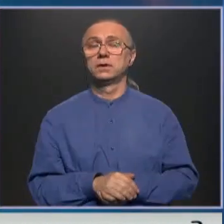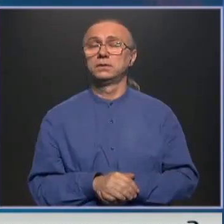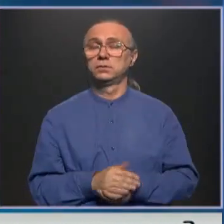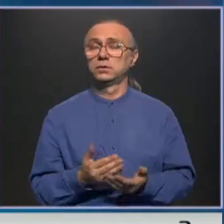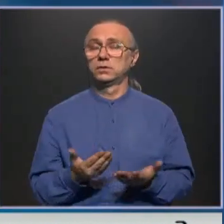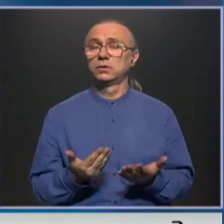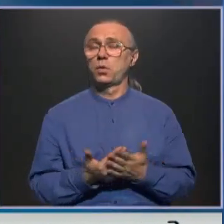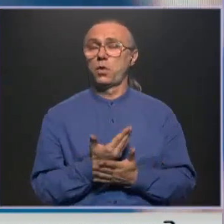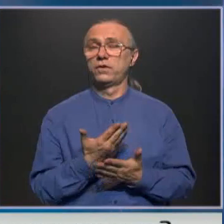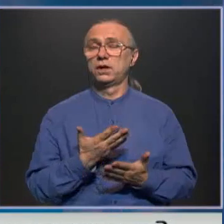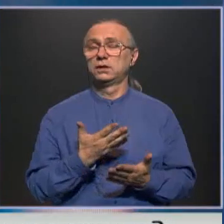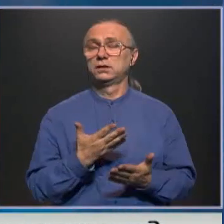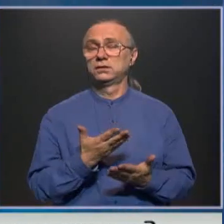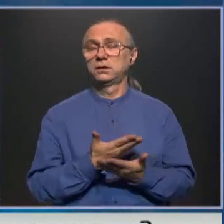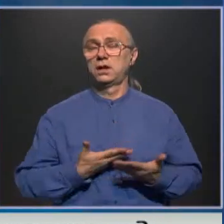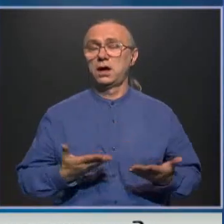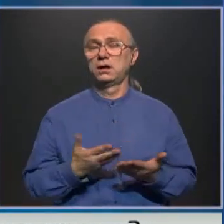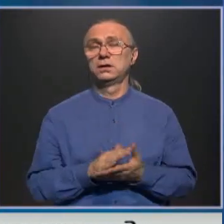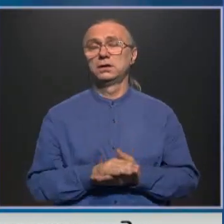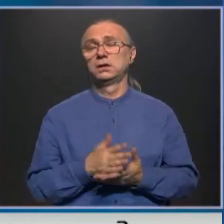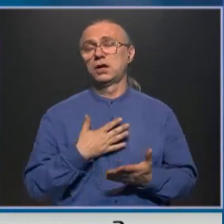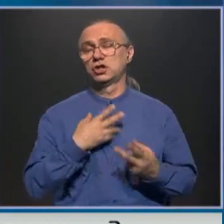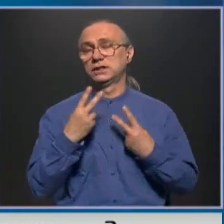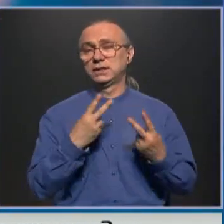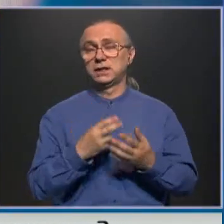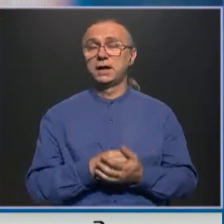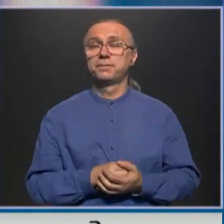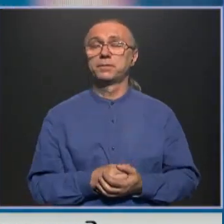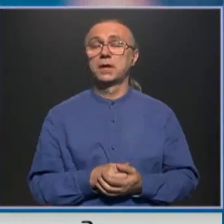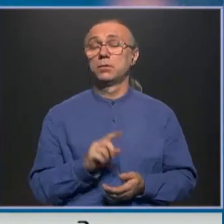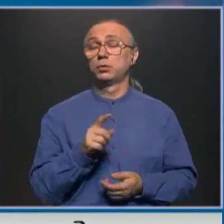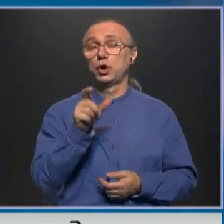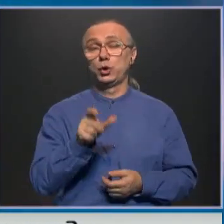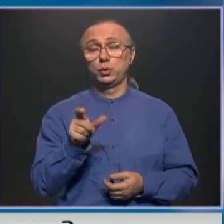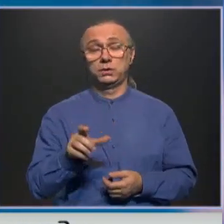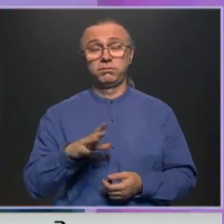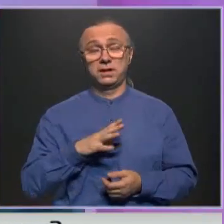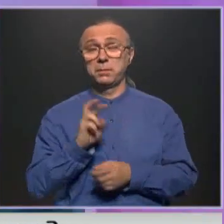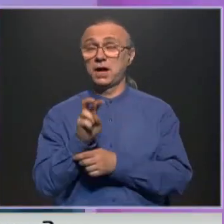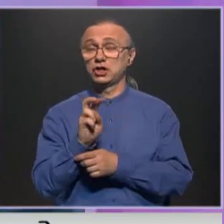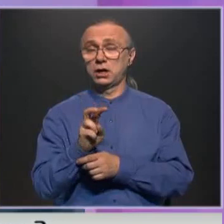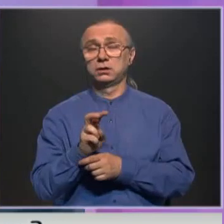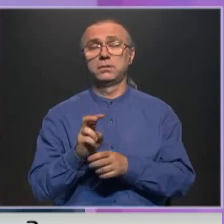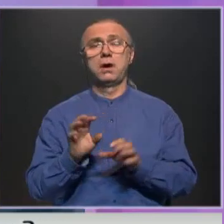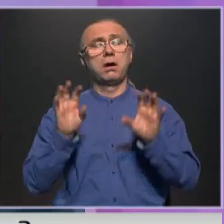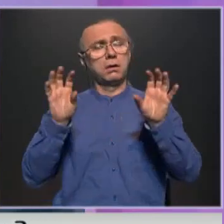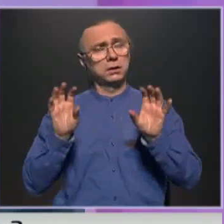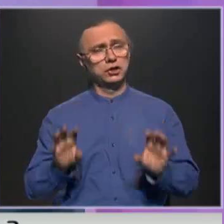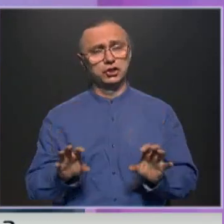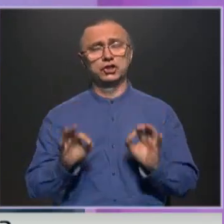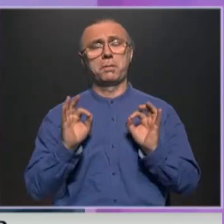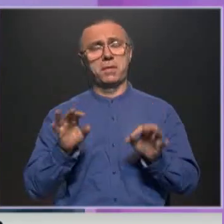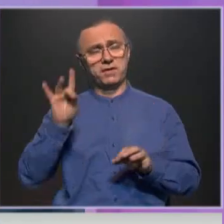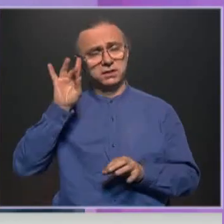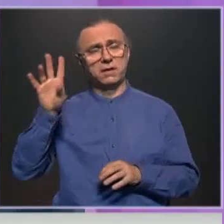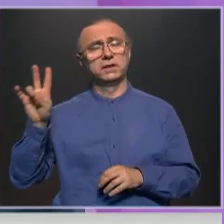новая для вот семьи нашей телезрительницы, потому что люди, как я понял, были прихожанами канонической православной церкви,